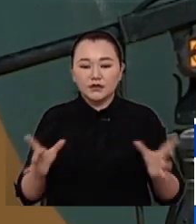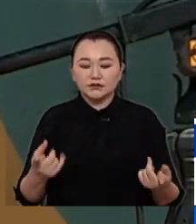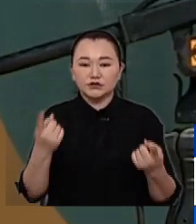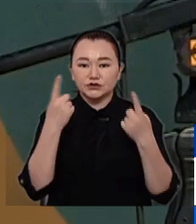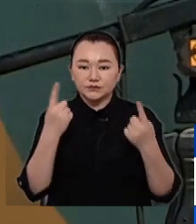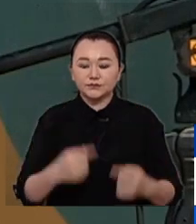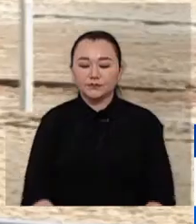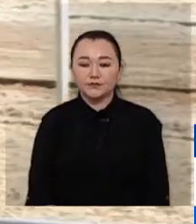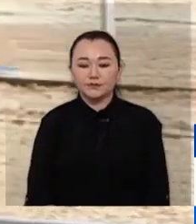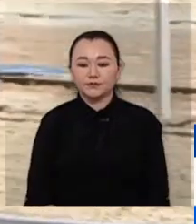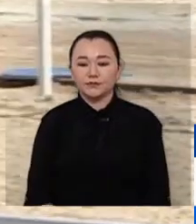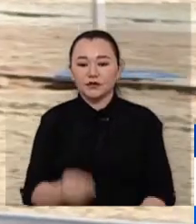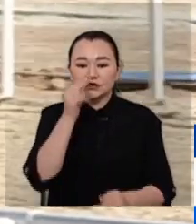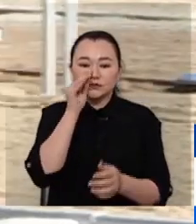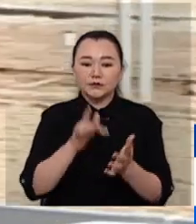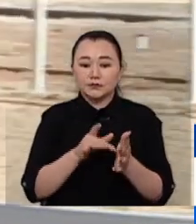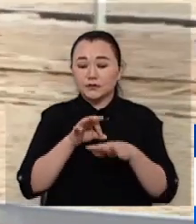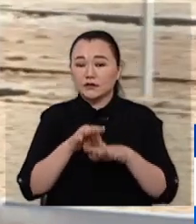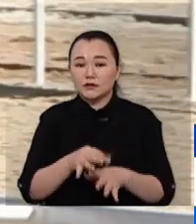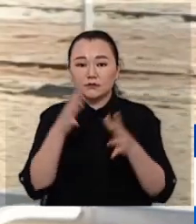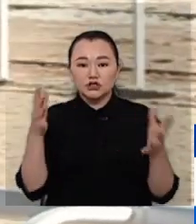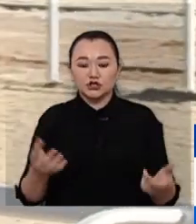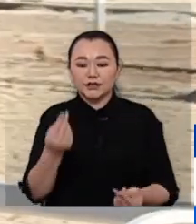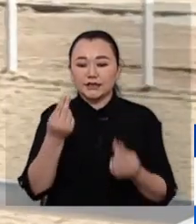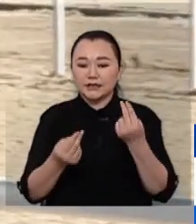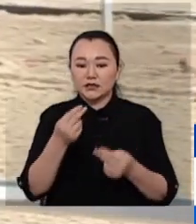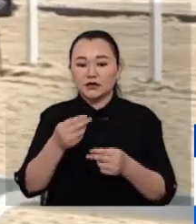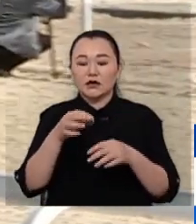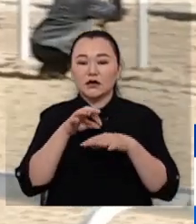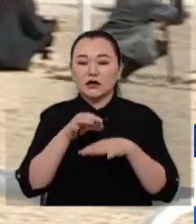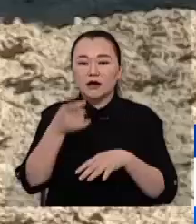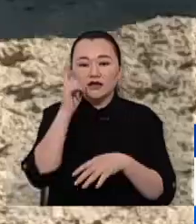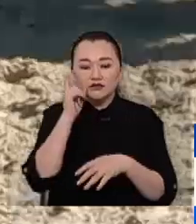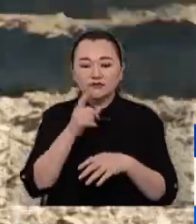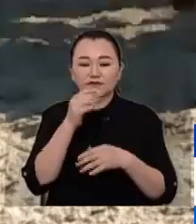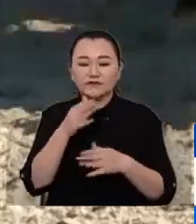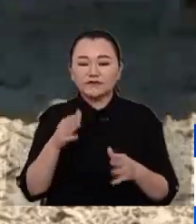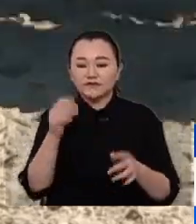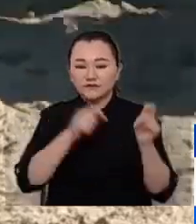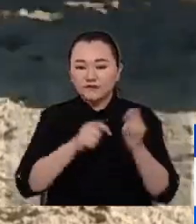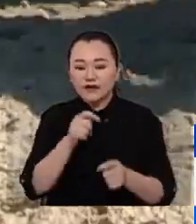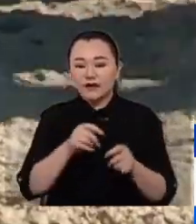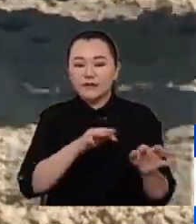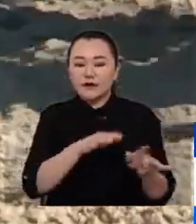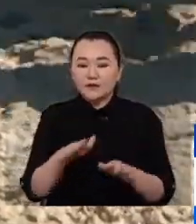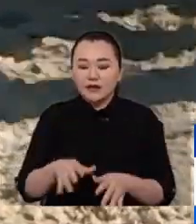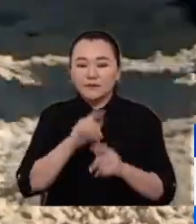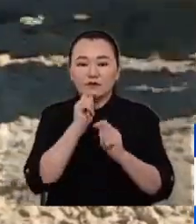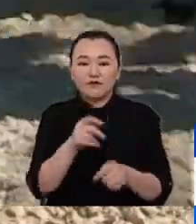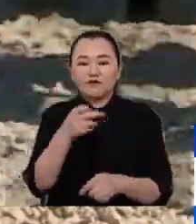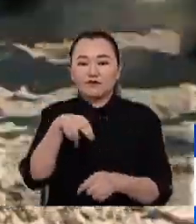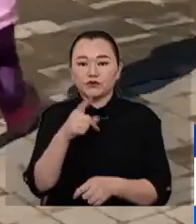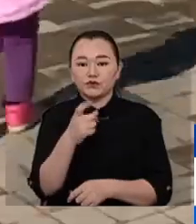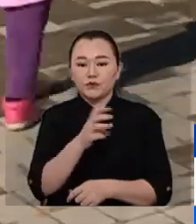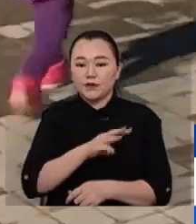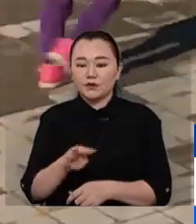масштабно. В Шымкенте провели большие игры кочевников. Фестиваль, выходящий за рамки спортивного мероприятия с призовым фондом в 100